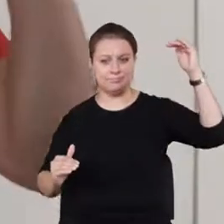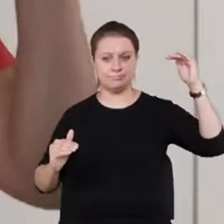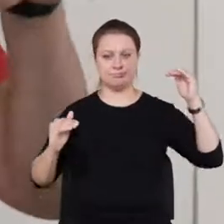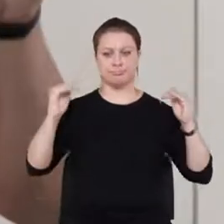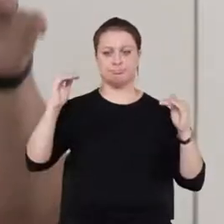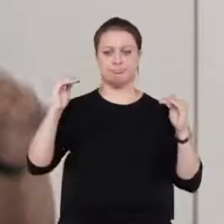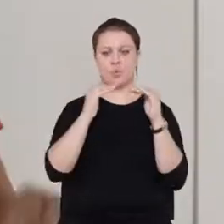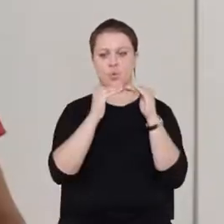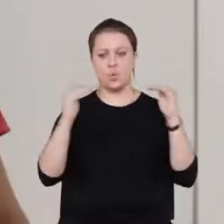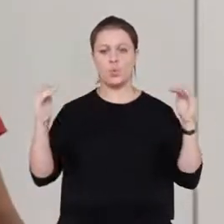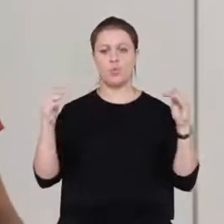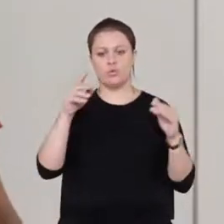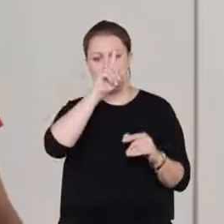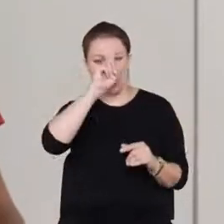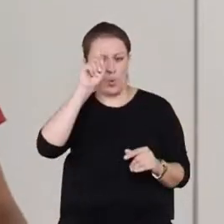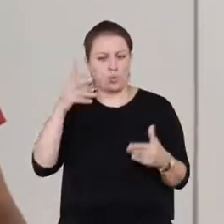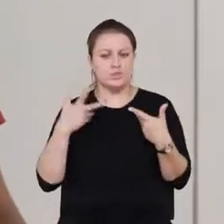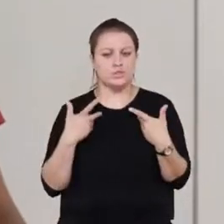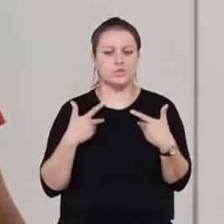tym odrodzonym kraju.